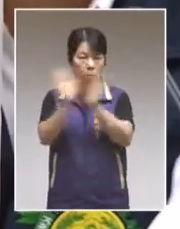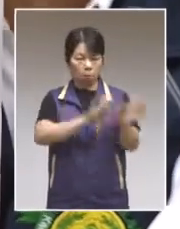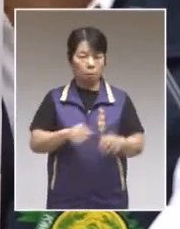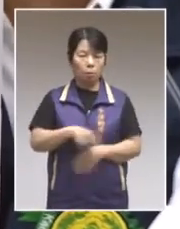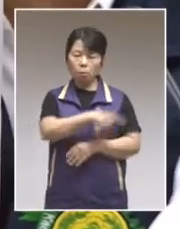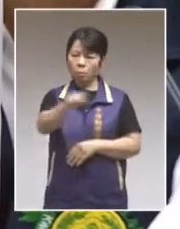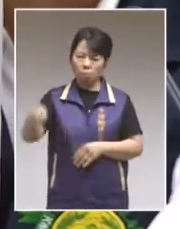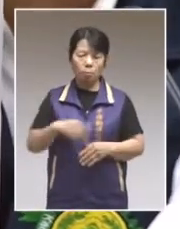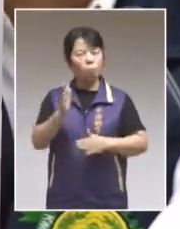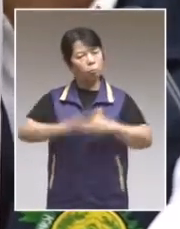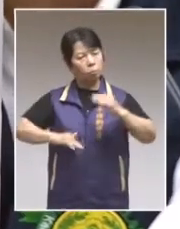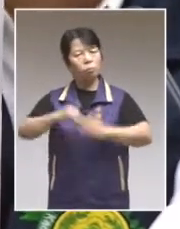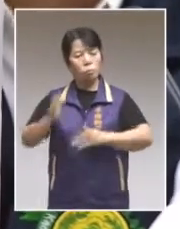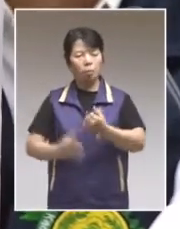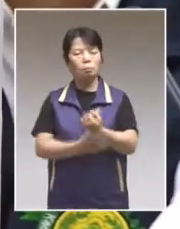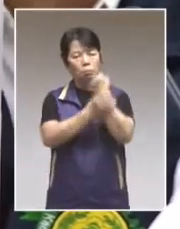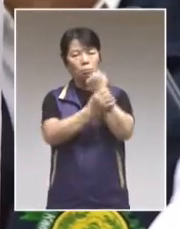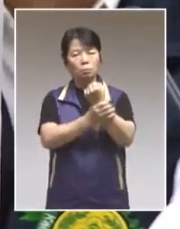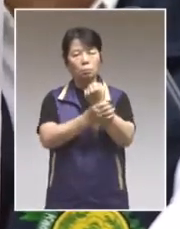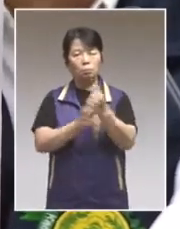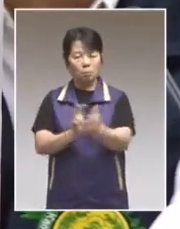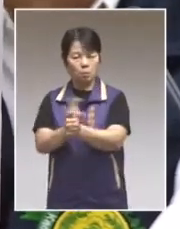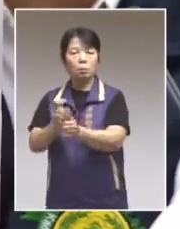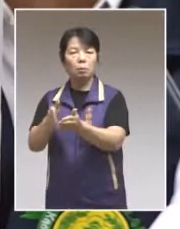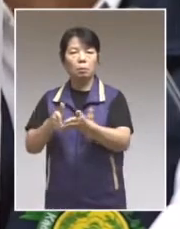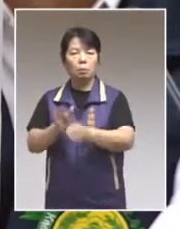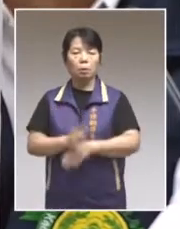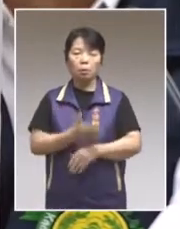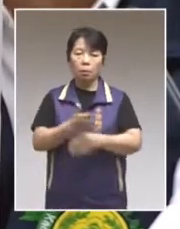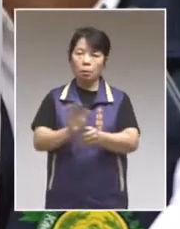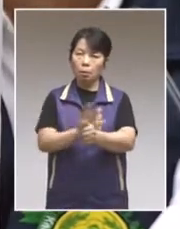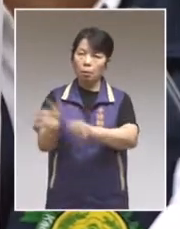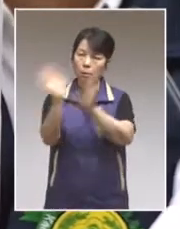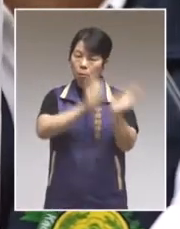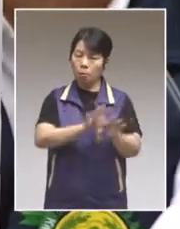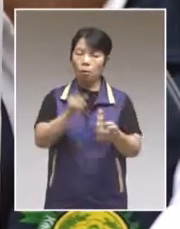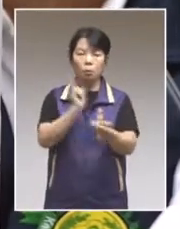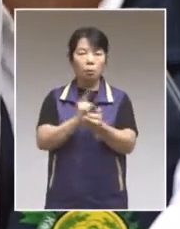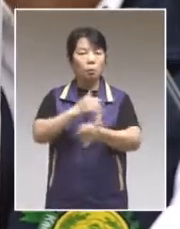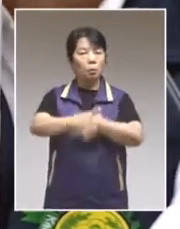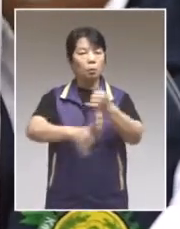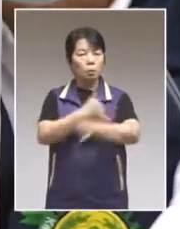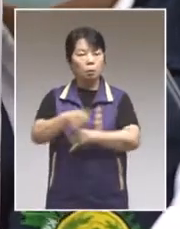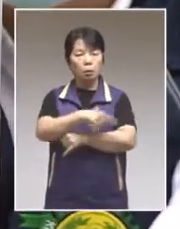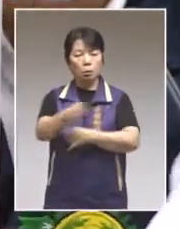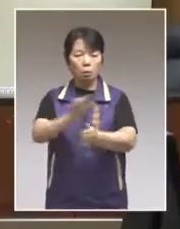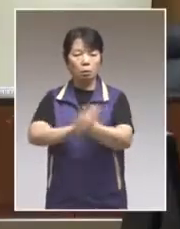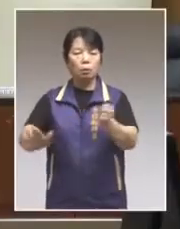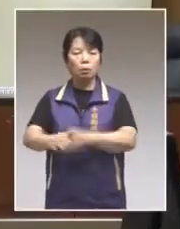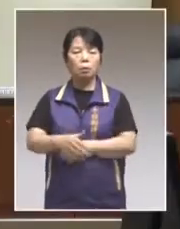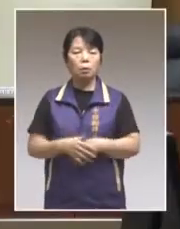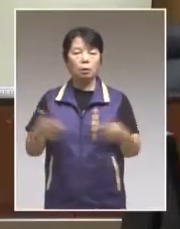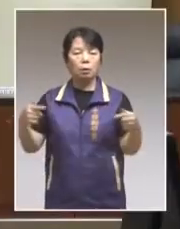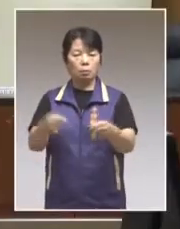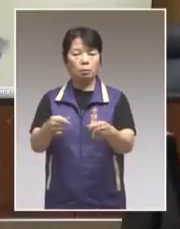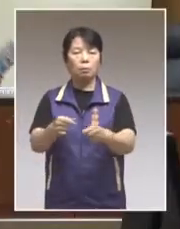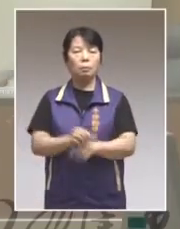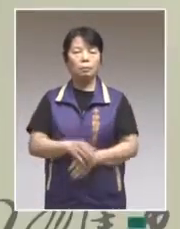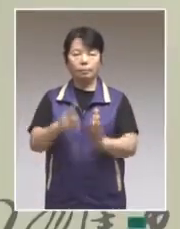此互相支持、互相照顾，让疫情对我们的生活冲击降到最低。以上说明。 好，谢